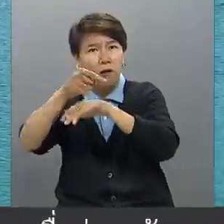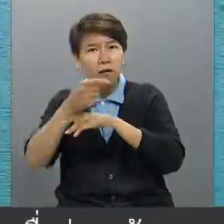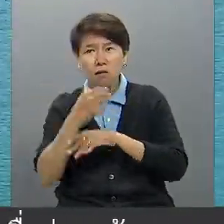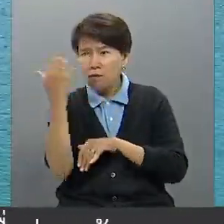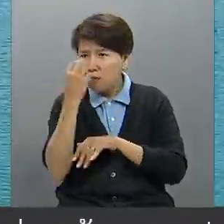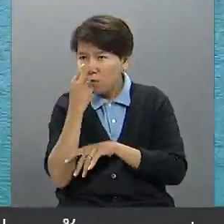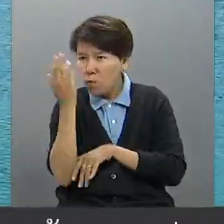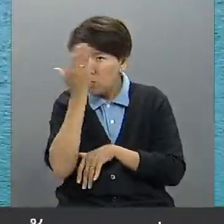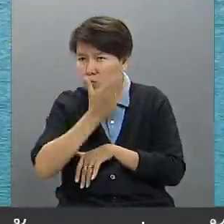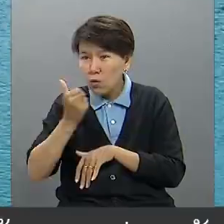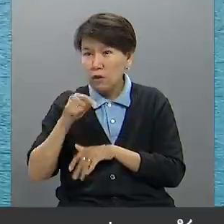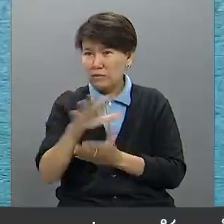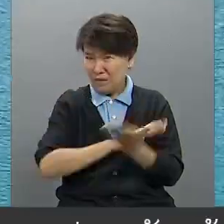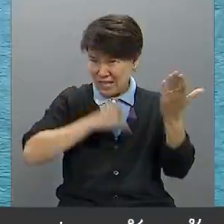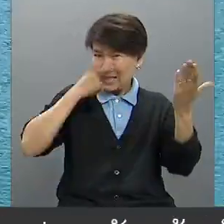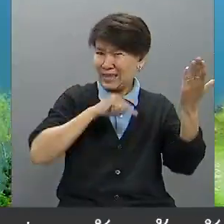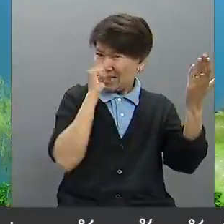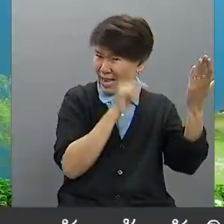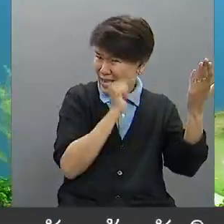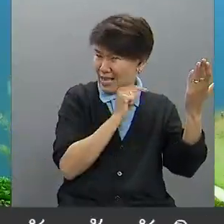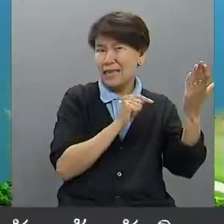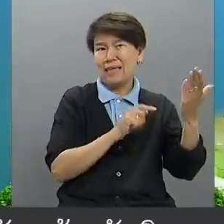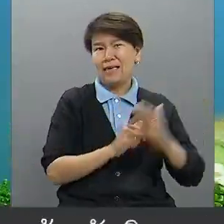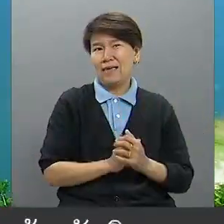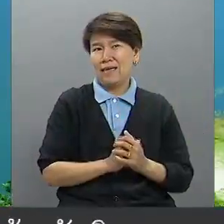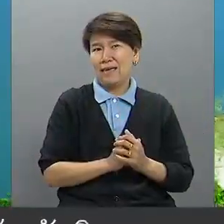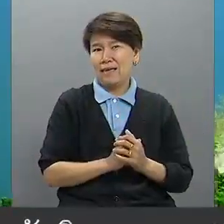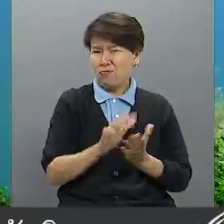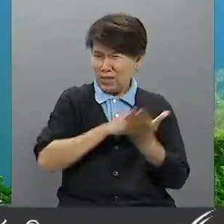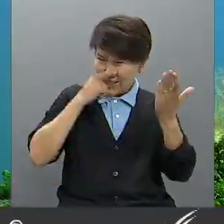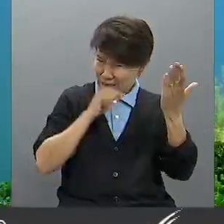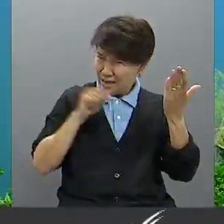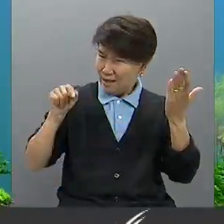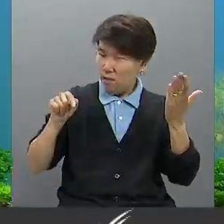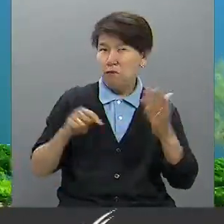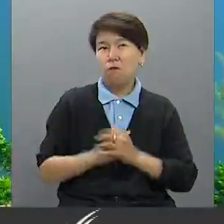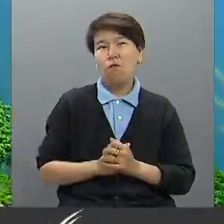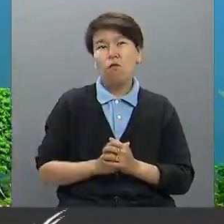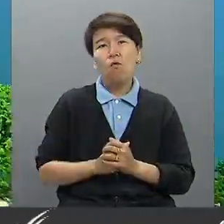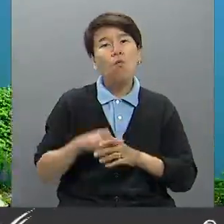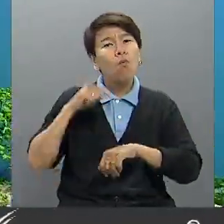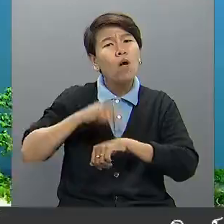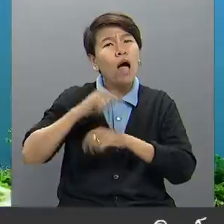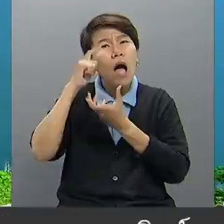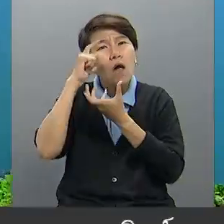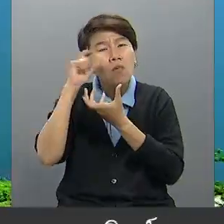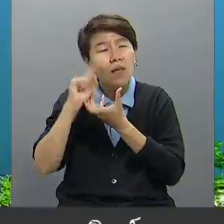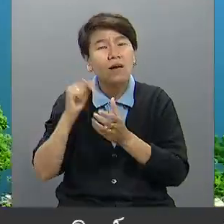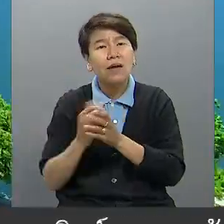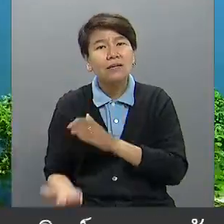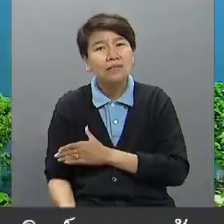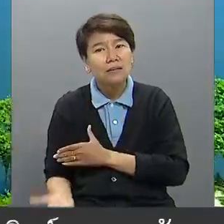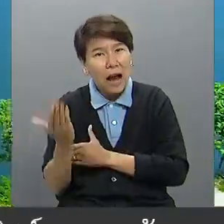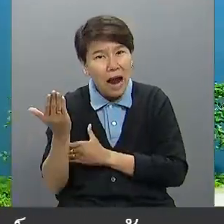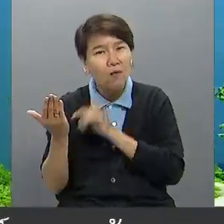ไทยครับคุณผู้ชม แดดร้อน ดังนั้นช่วงเวลาที่จะแนะนำให้ไปถ่ายรูปสวยๆแบบนี้ไม่เช้าก็เย็นไปเลยครับคุณผู้ชมครับ